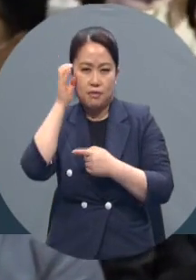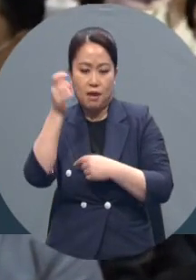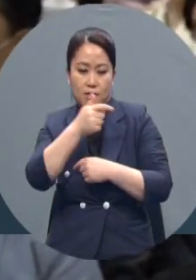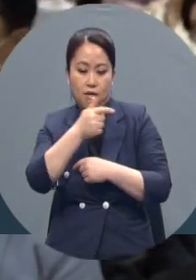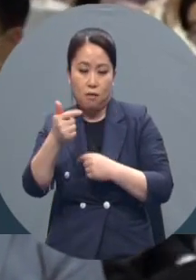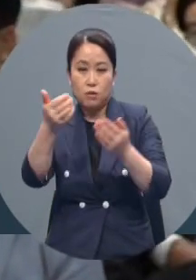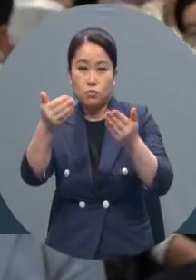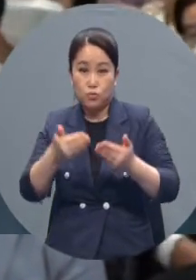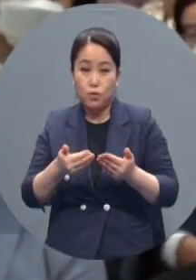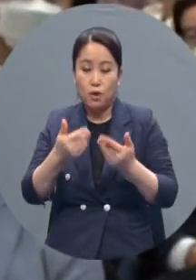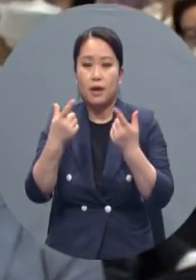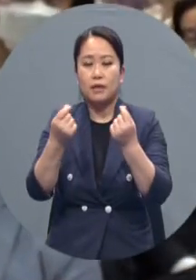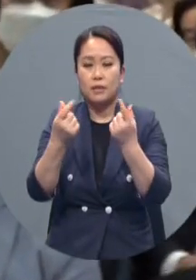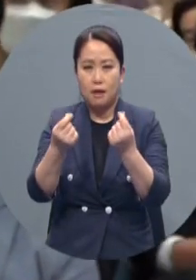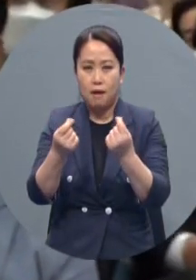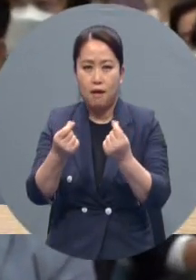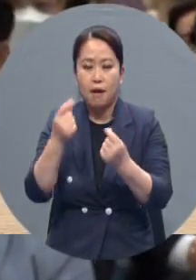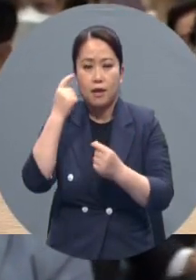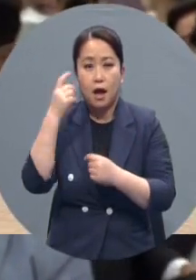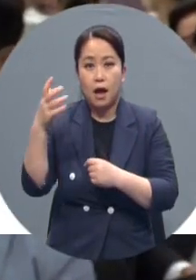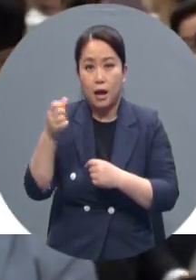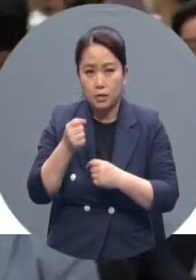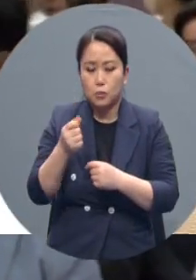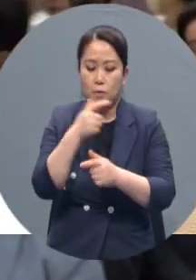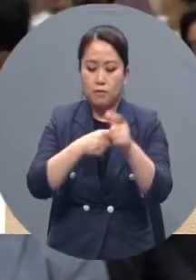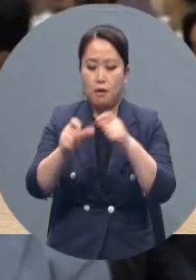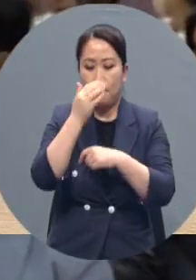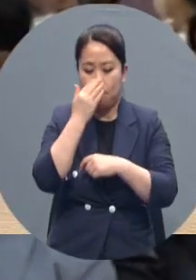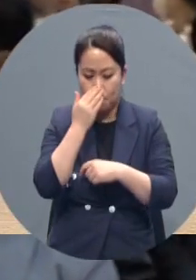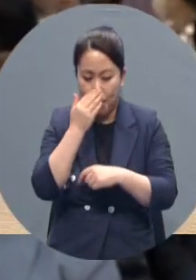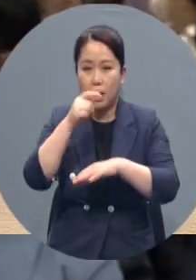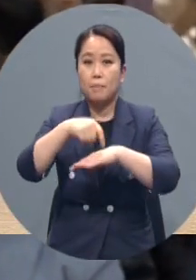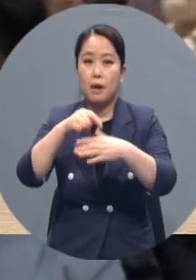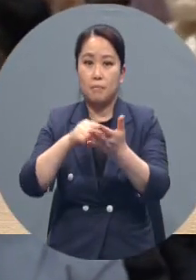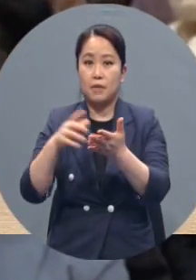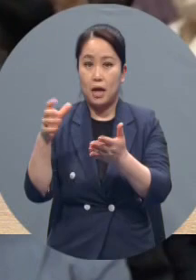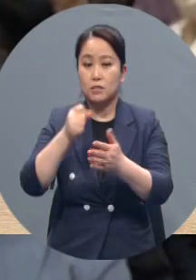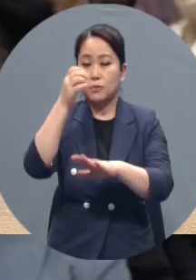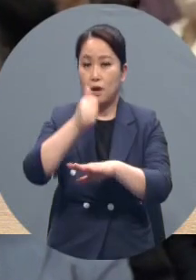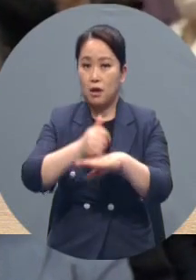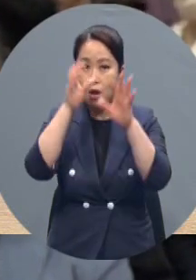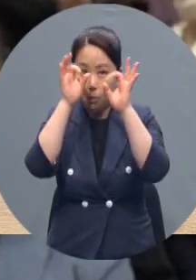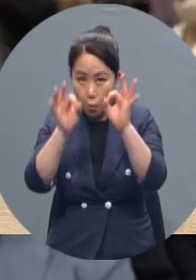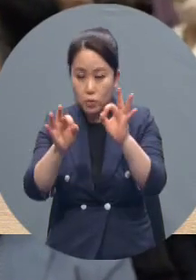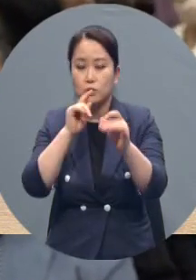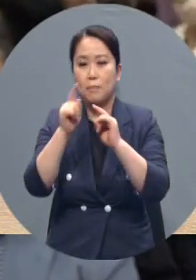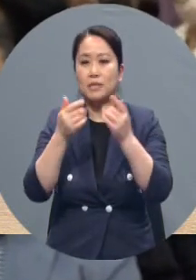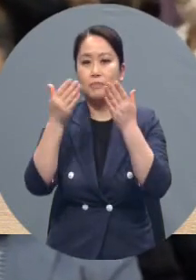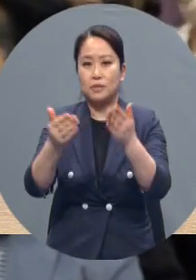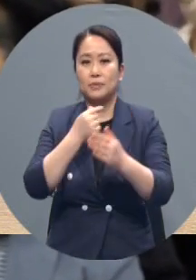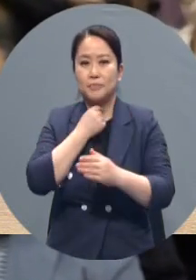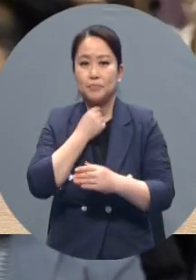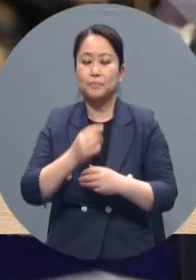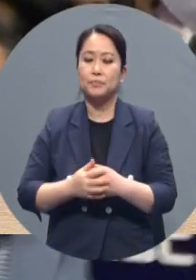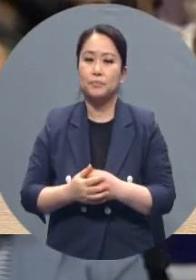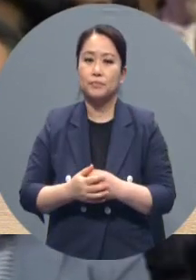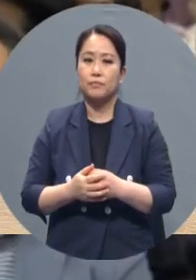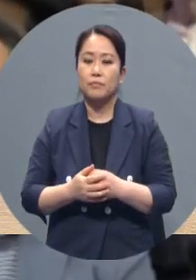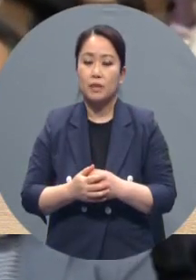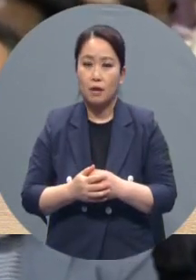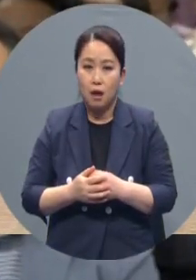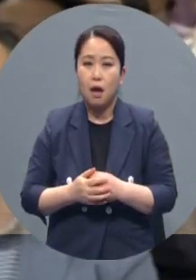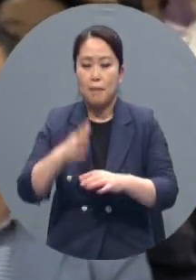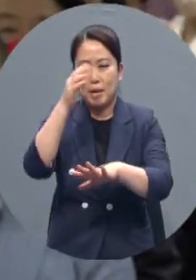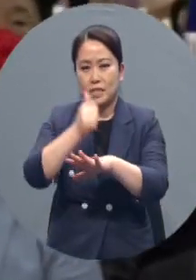것이라고 생각하고요. 더욱 겸허한 마음으로 결과를 지켜보고 말씀도 드리겠습니다. 네,